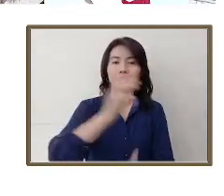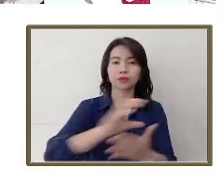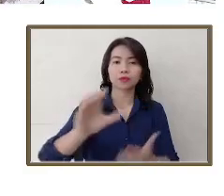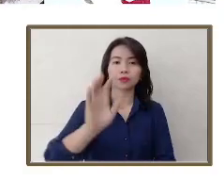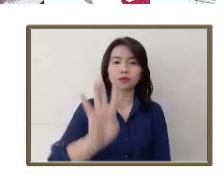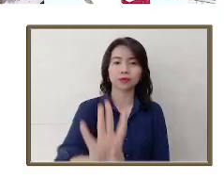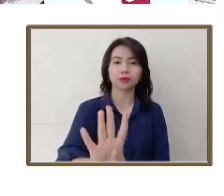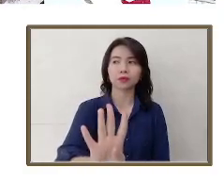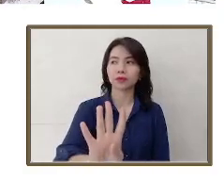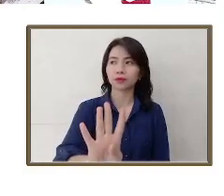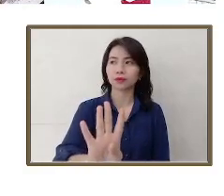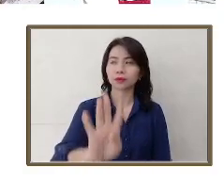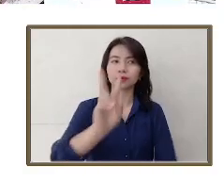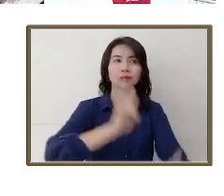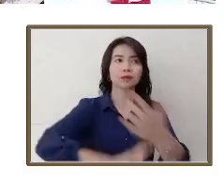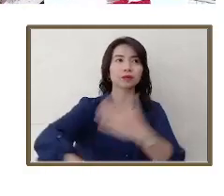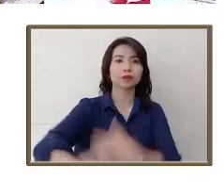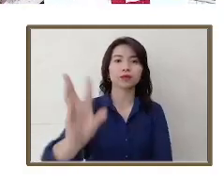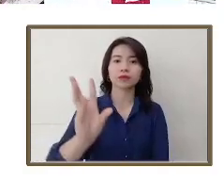Hosea chapter 4,